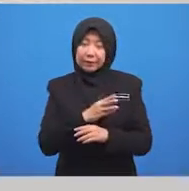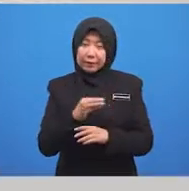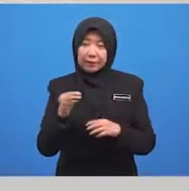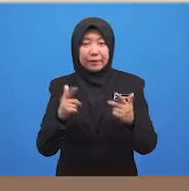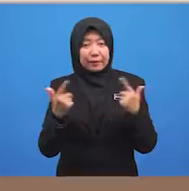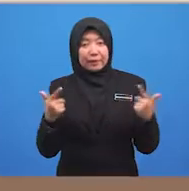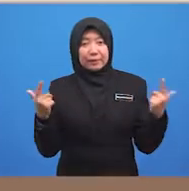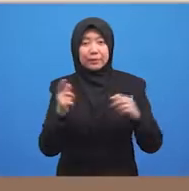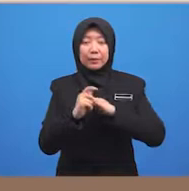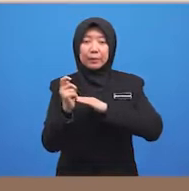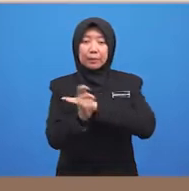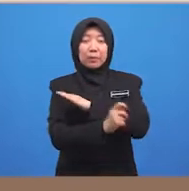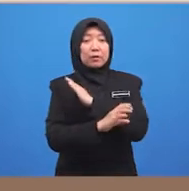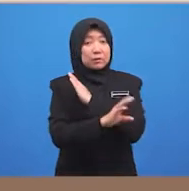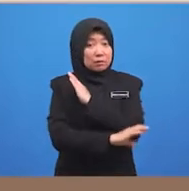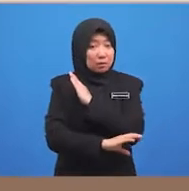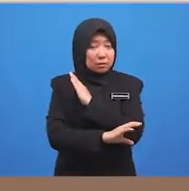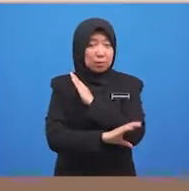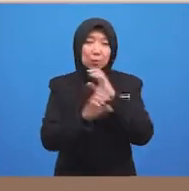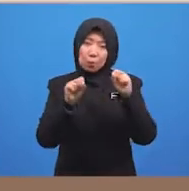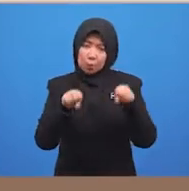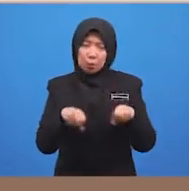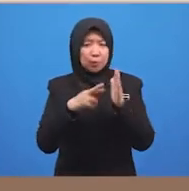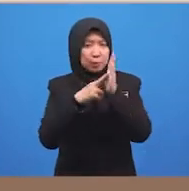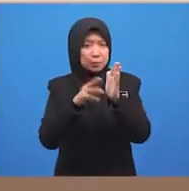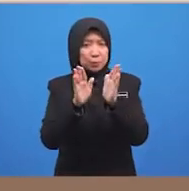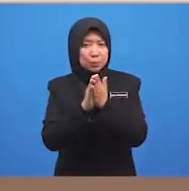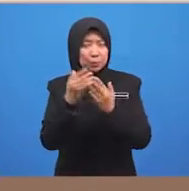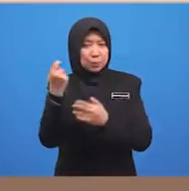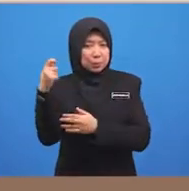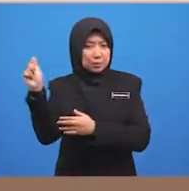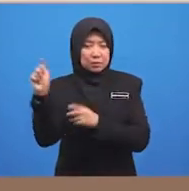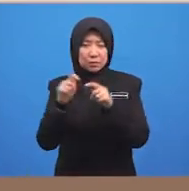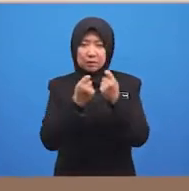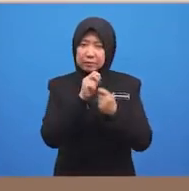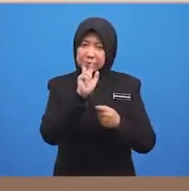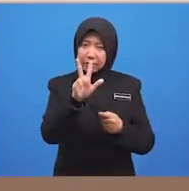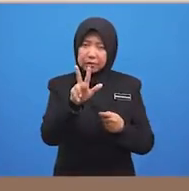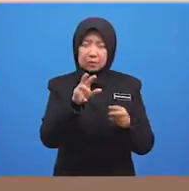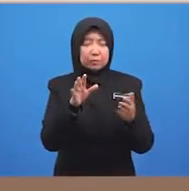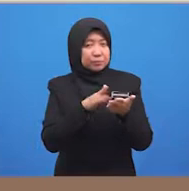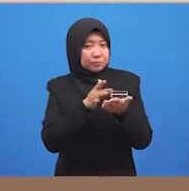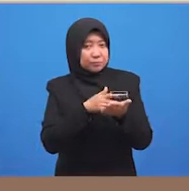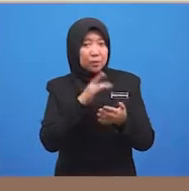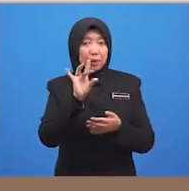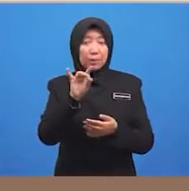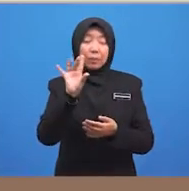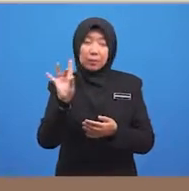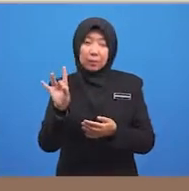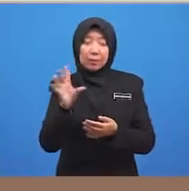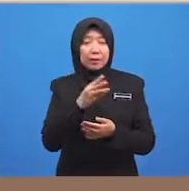negara. Murid-murid boleh merujuk buku teks tingkatan 3 muka surat 88